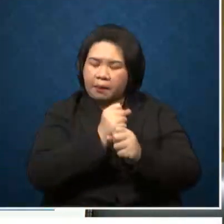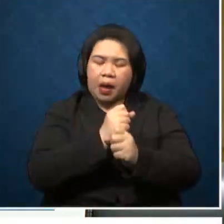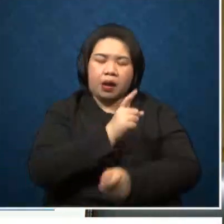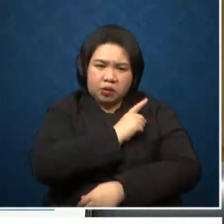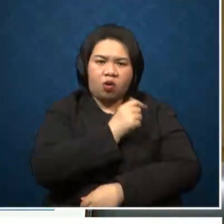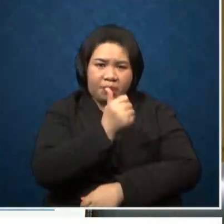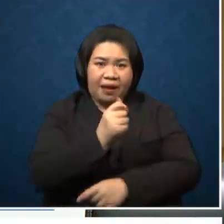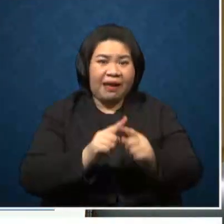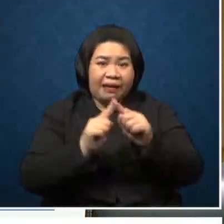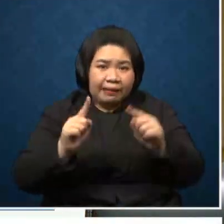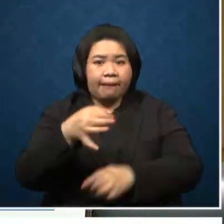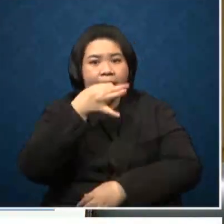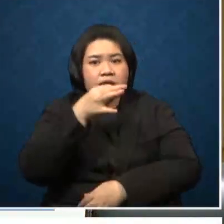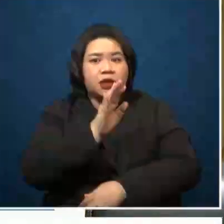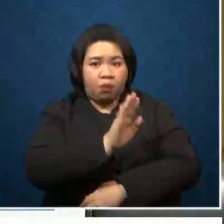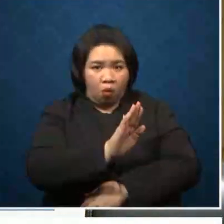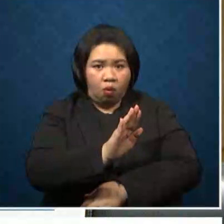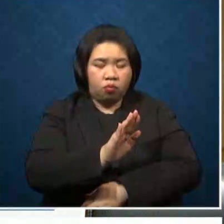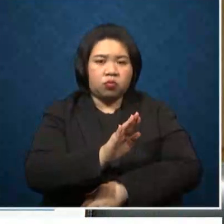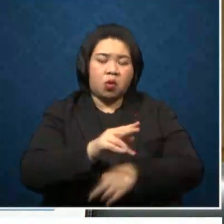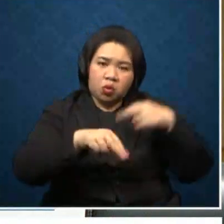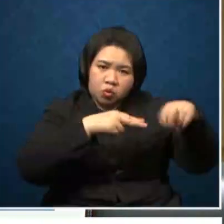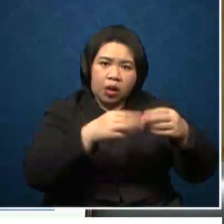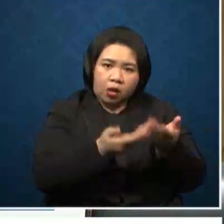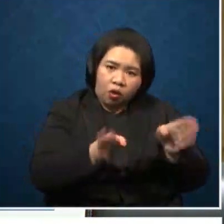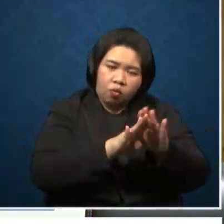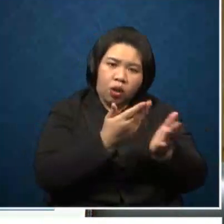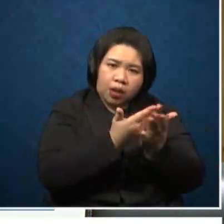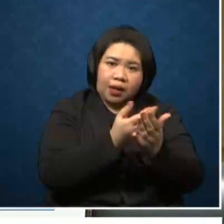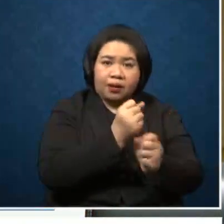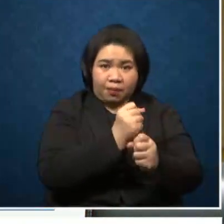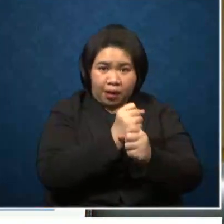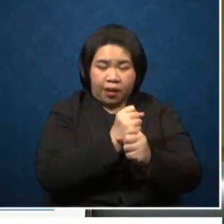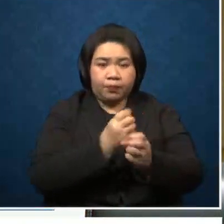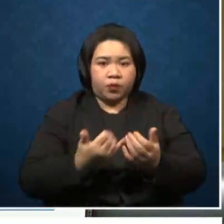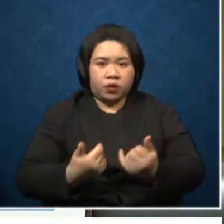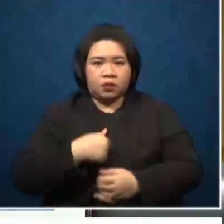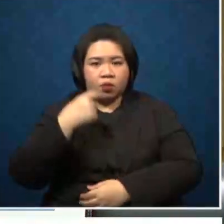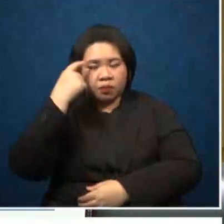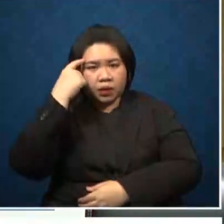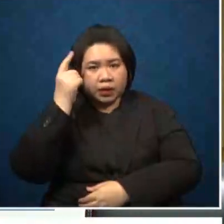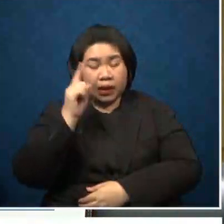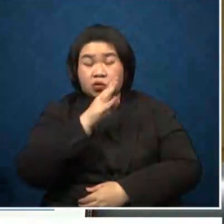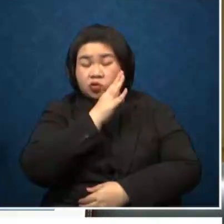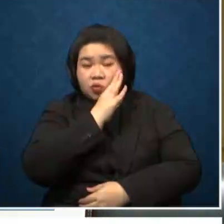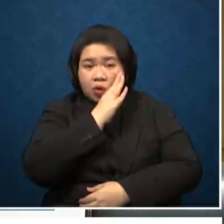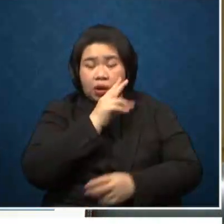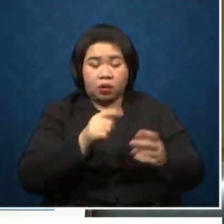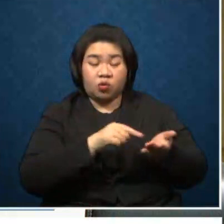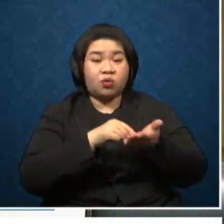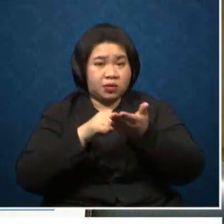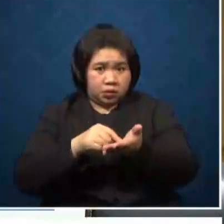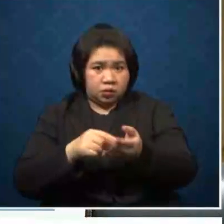ไหนยังต้องประกอบอาชีพเลี้ยงครอบครัวอีกเพราะฉะนั้นตรงนี้เนี่ยผมจึงหวังว่าข้อเสนอกันมาธิการ